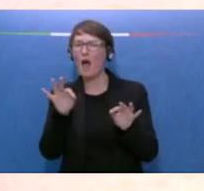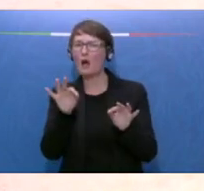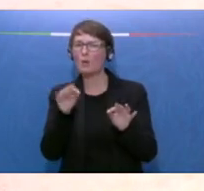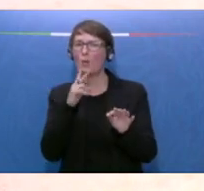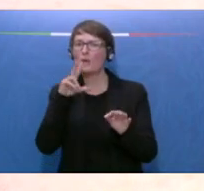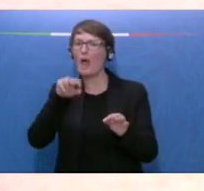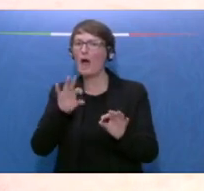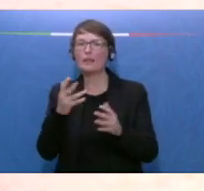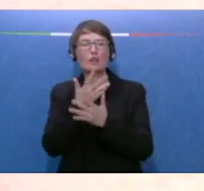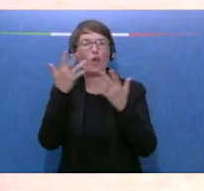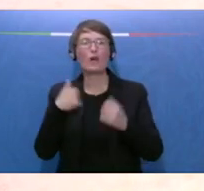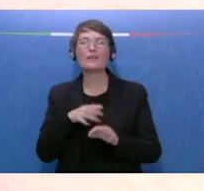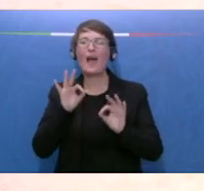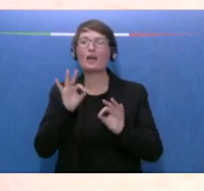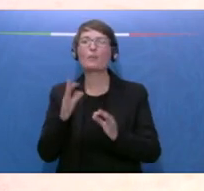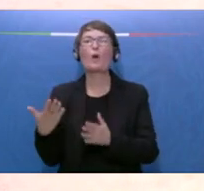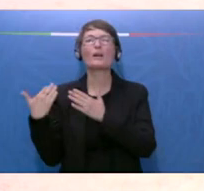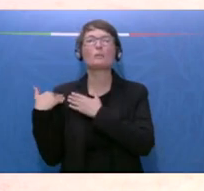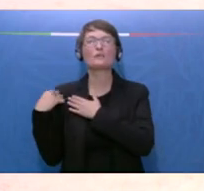quello che è successo